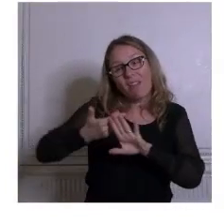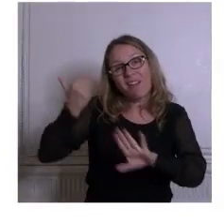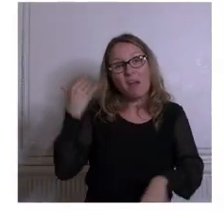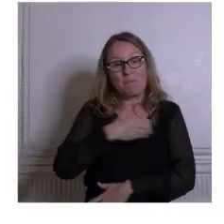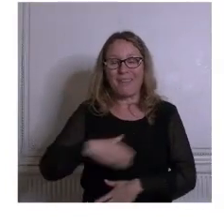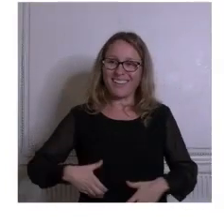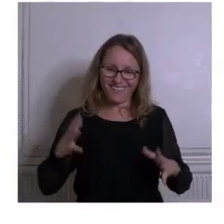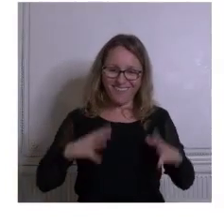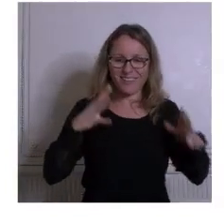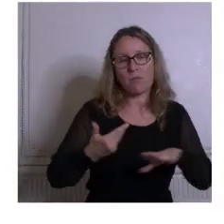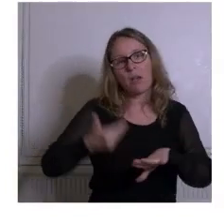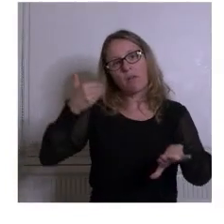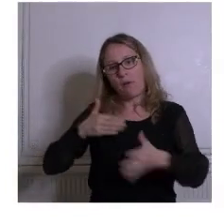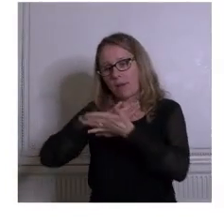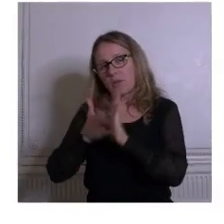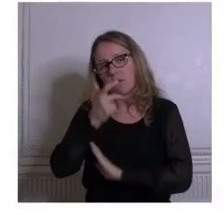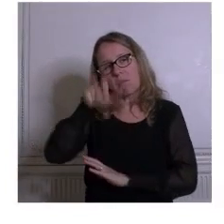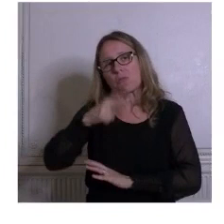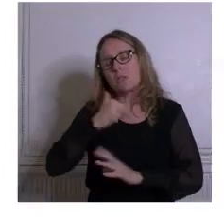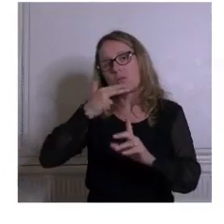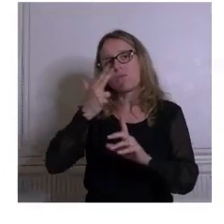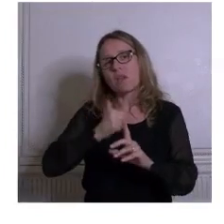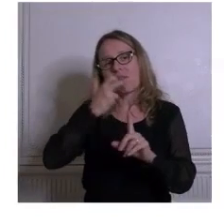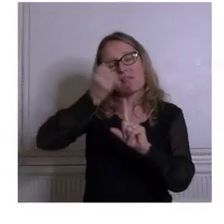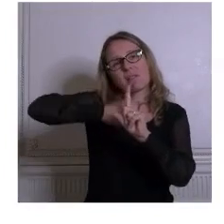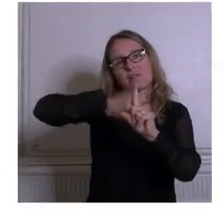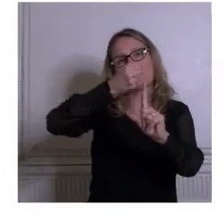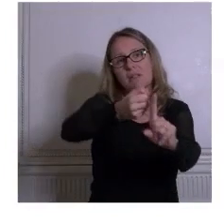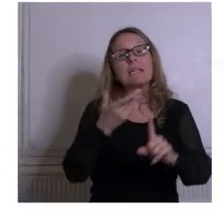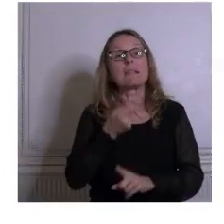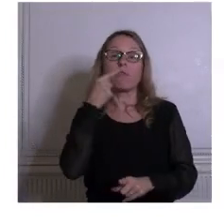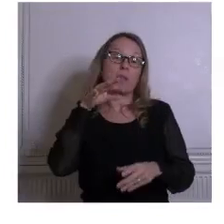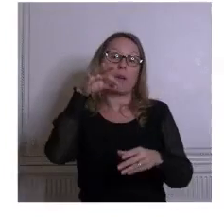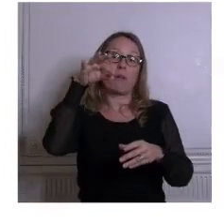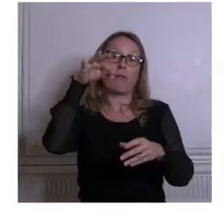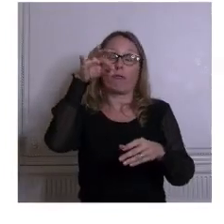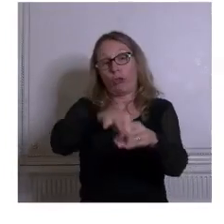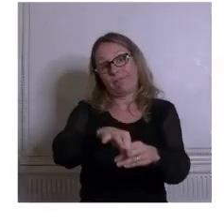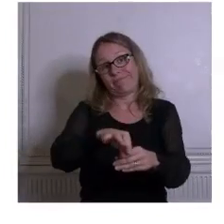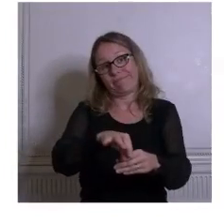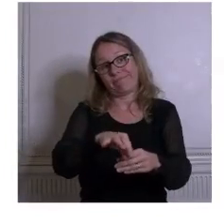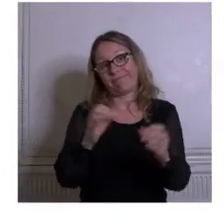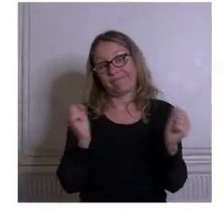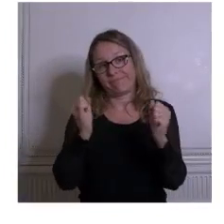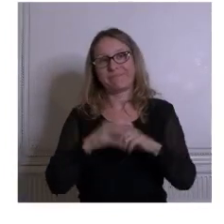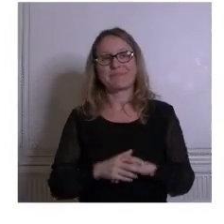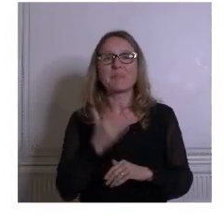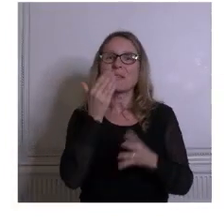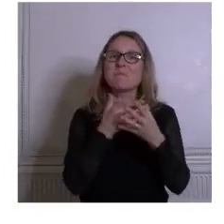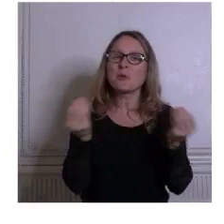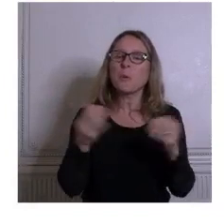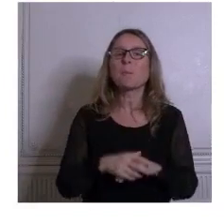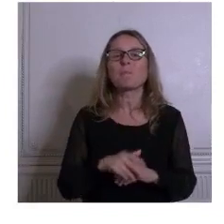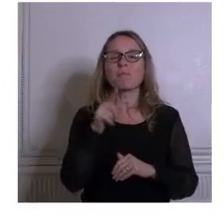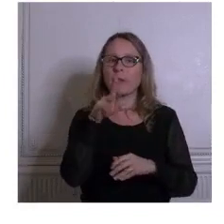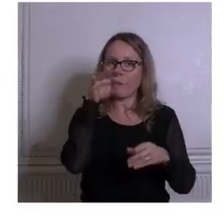pense effectivement que c'est un point fort, de la même façon, mais je pense qu'on s'entendra là-dessus, qu'il est hors de question de faire de cette halte un aspirateur à